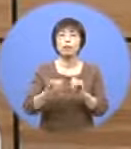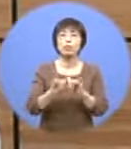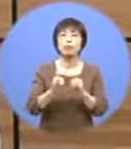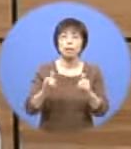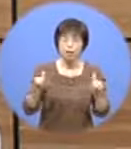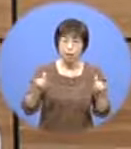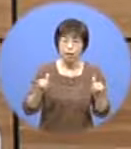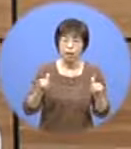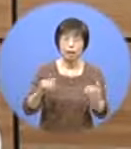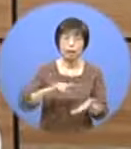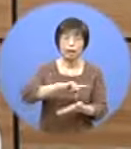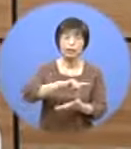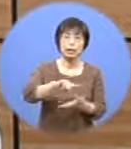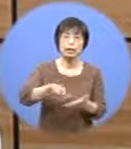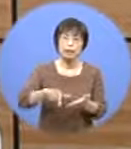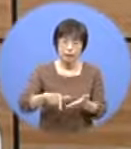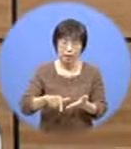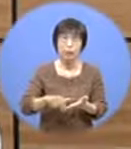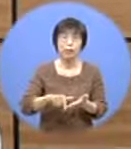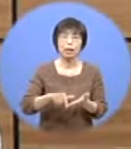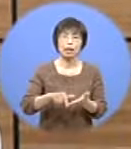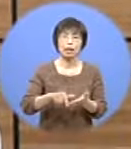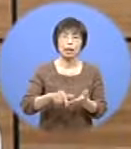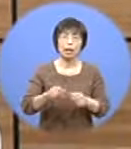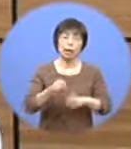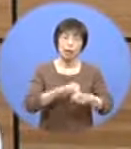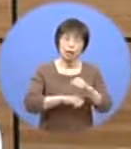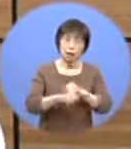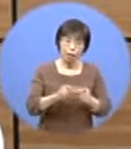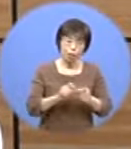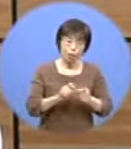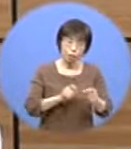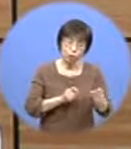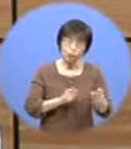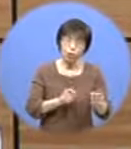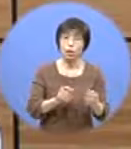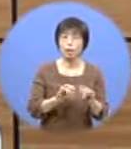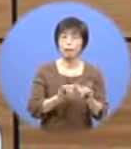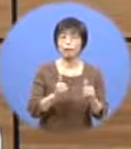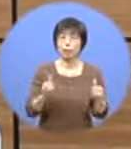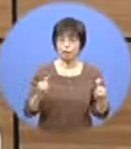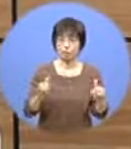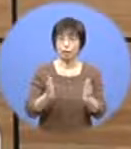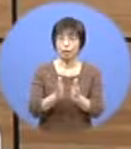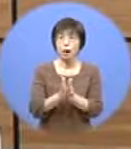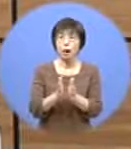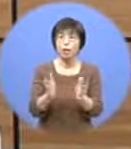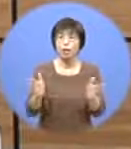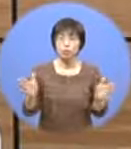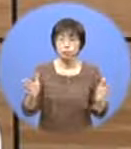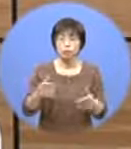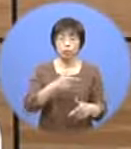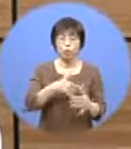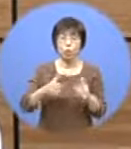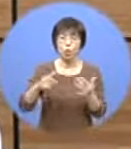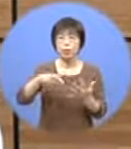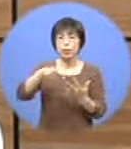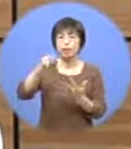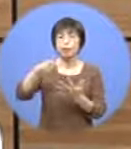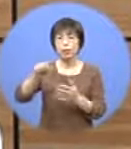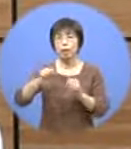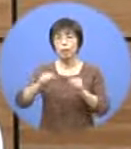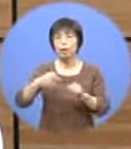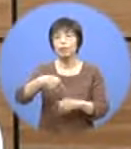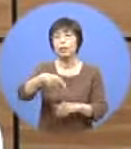から地域において地道に活動を続けていらっしゃる方など、幅広く候補者の選定を行ってまいります